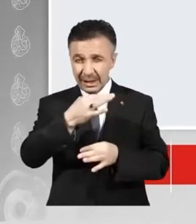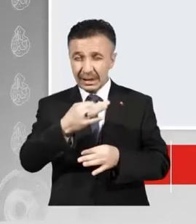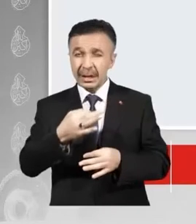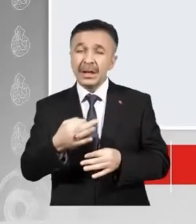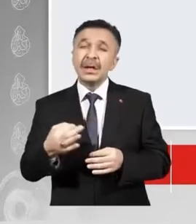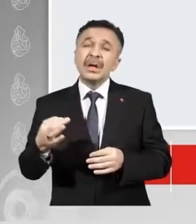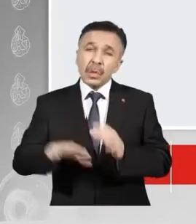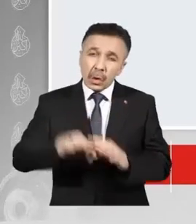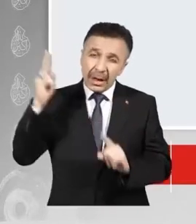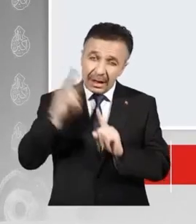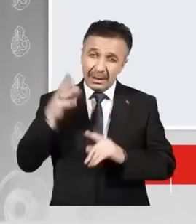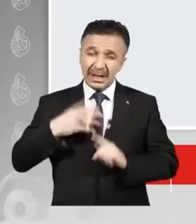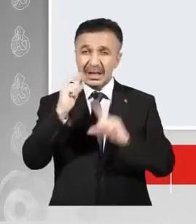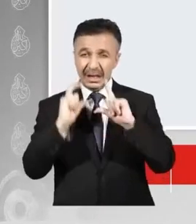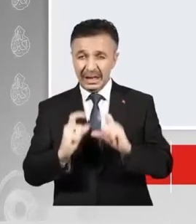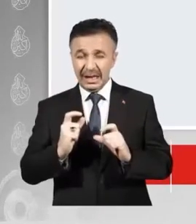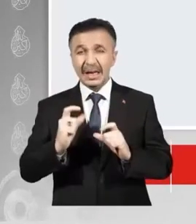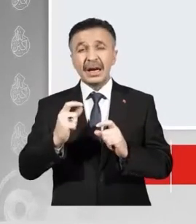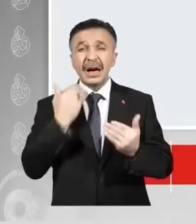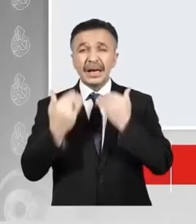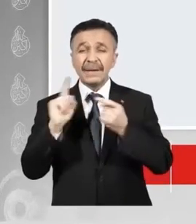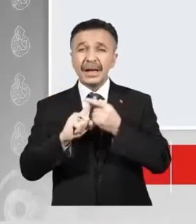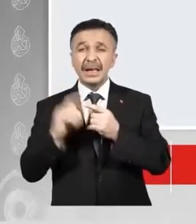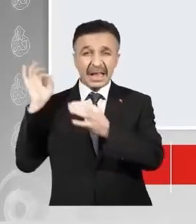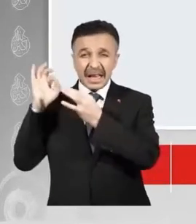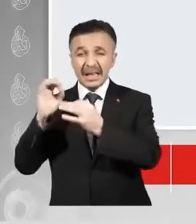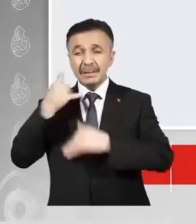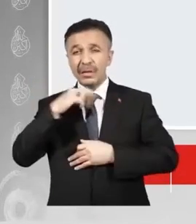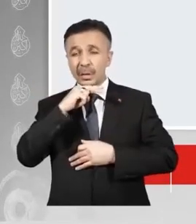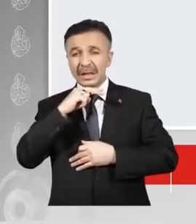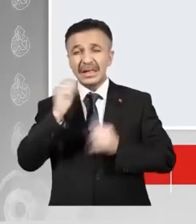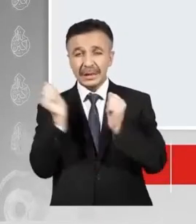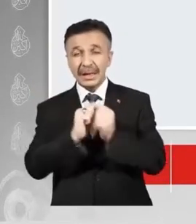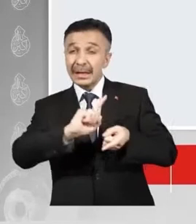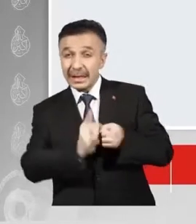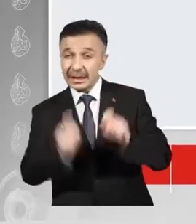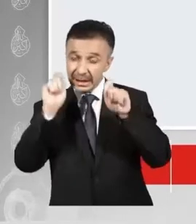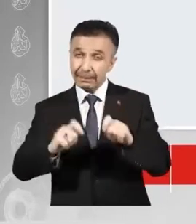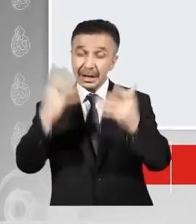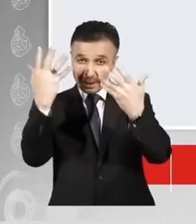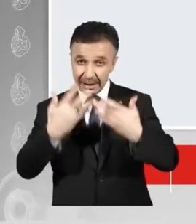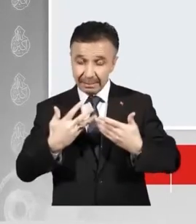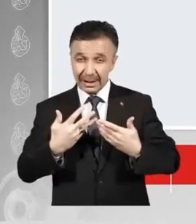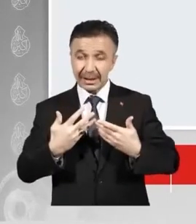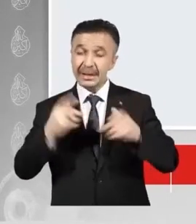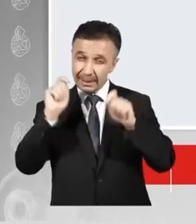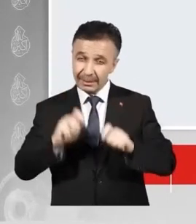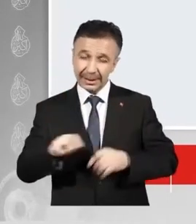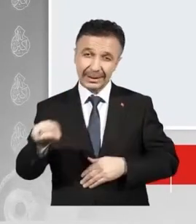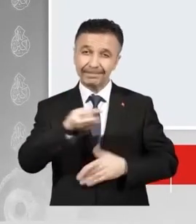bağlantıları, kuraya katılmak istediğiniz il, adres ve iletişim bilgilerinizde değişiklik yapma